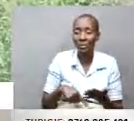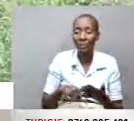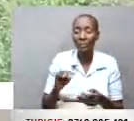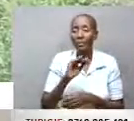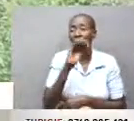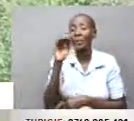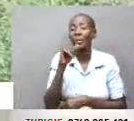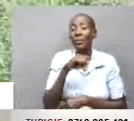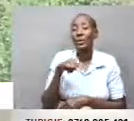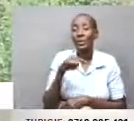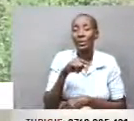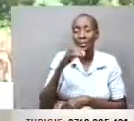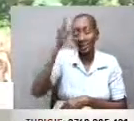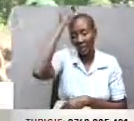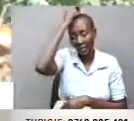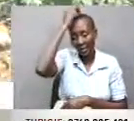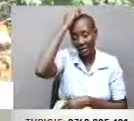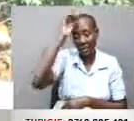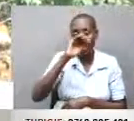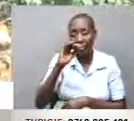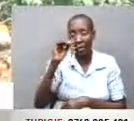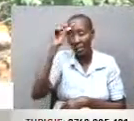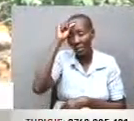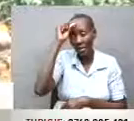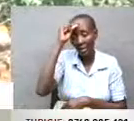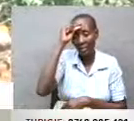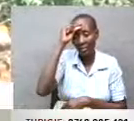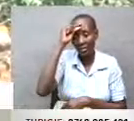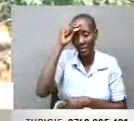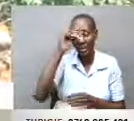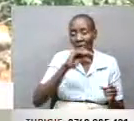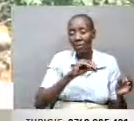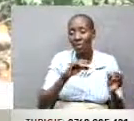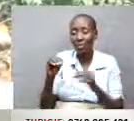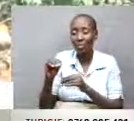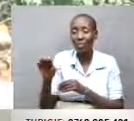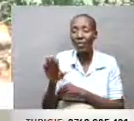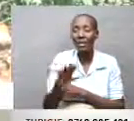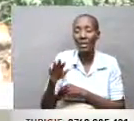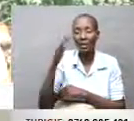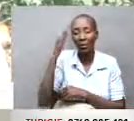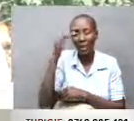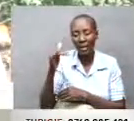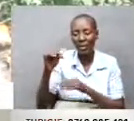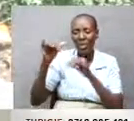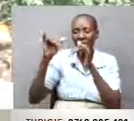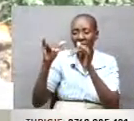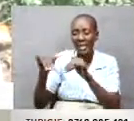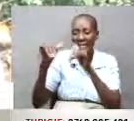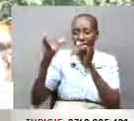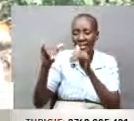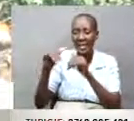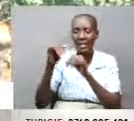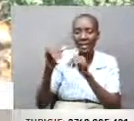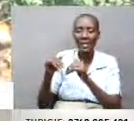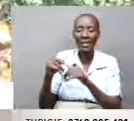kama village, tunaomba kwamba serikali itoe hii dumping site huku kwa sababu tume maintain siku mingi. Walituambia wanafanya